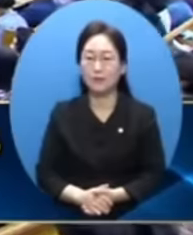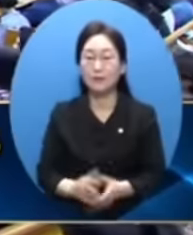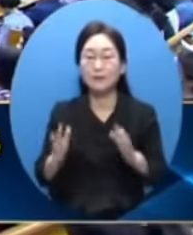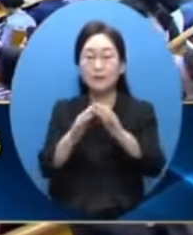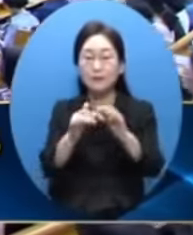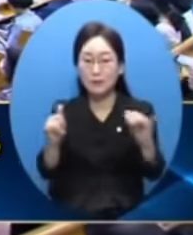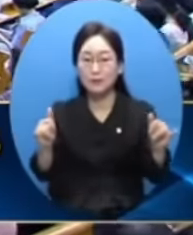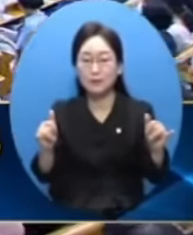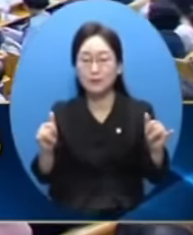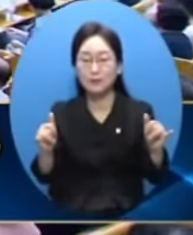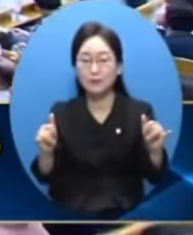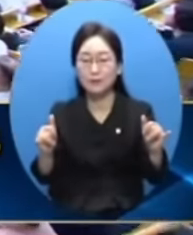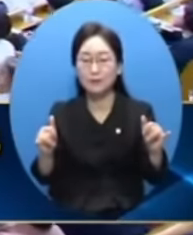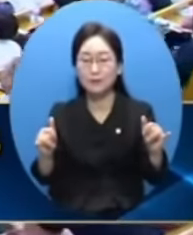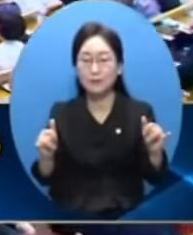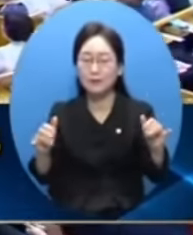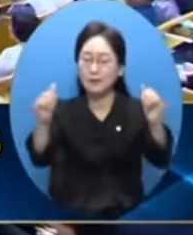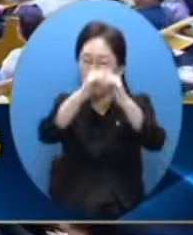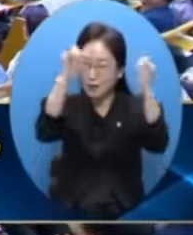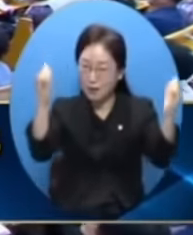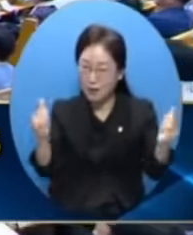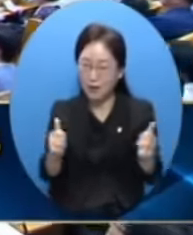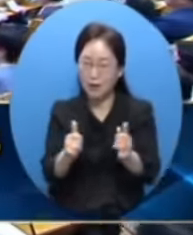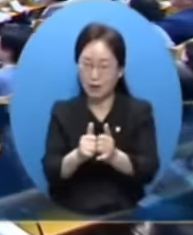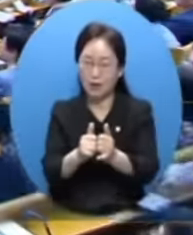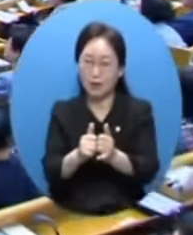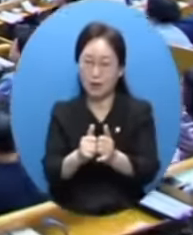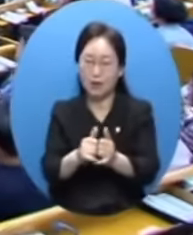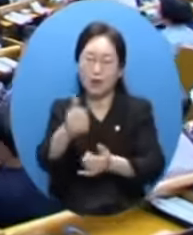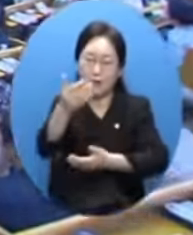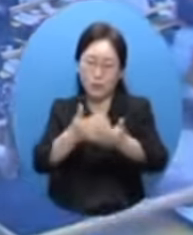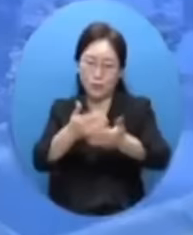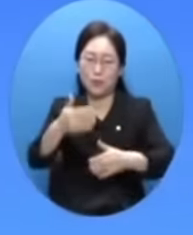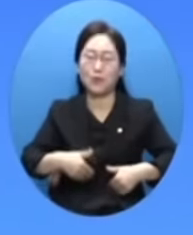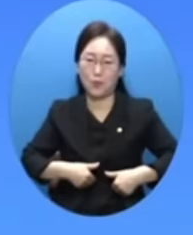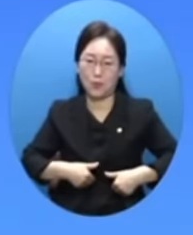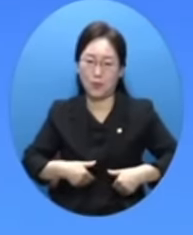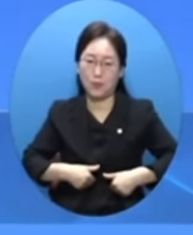사람은 사회적 동물이라 일생을 살아가면서